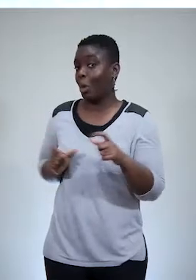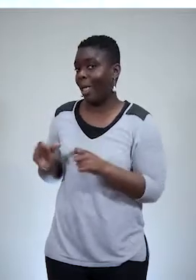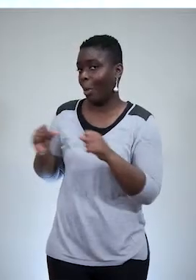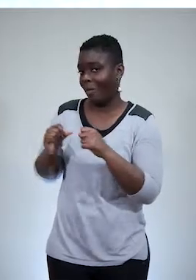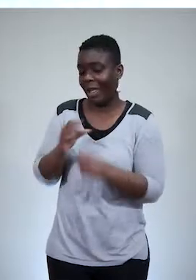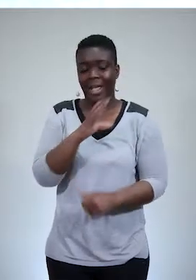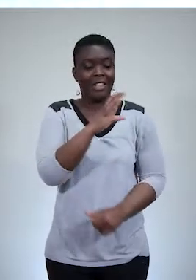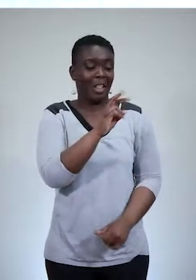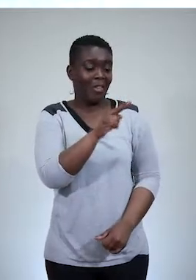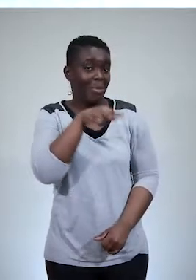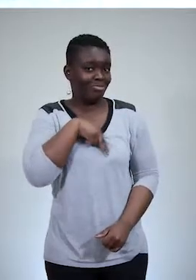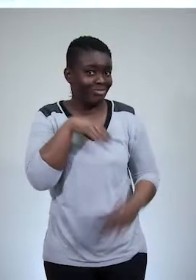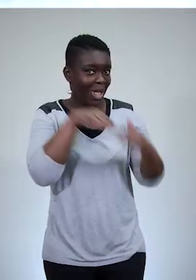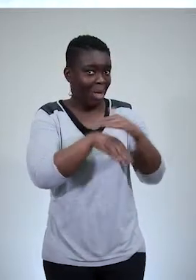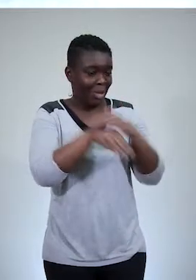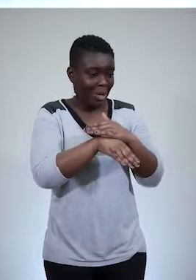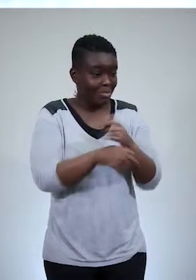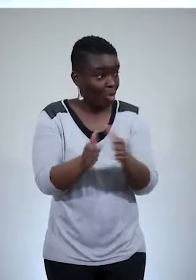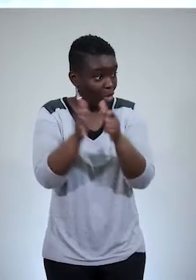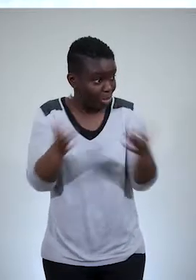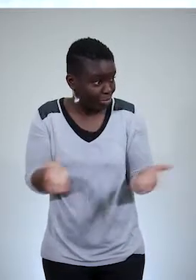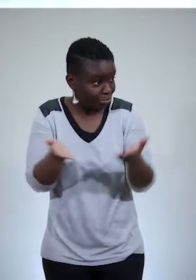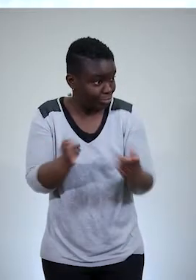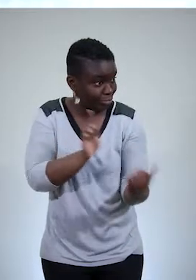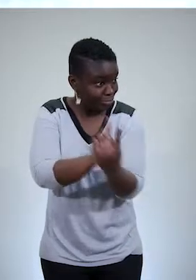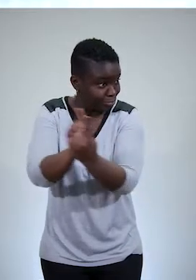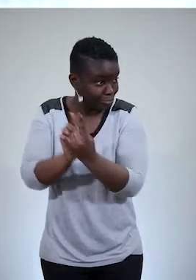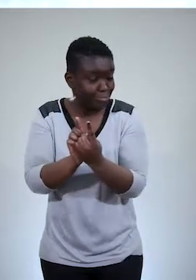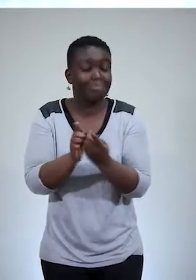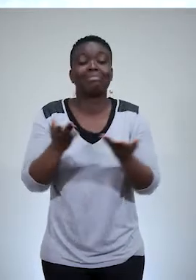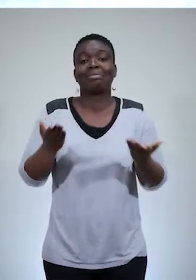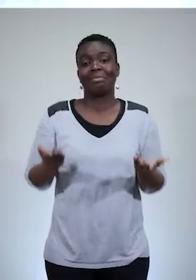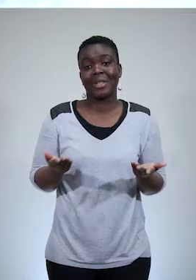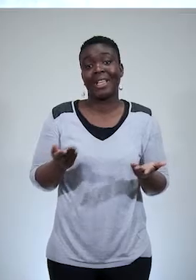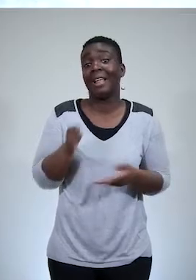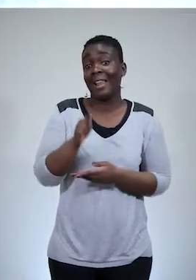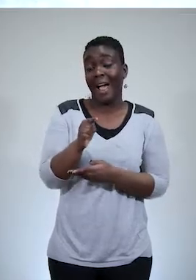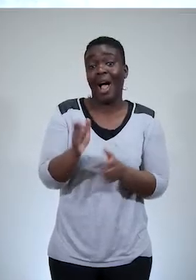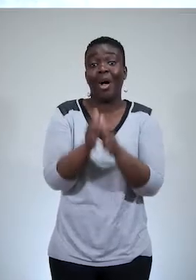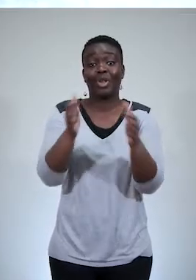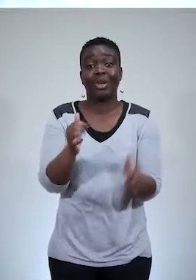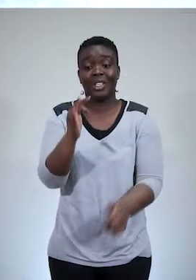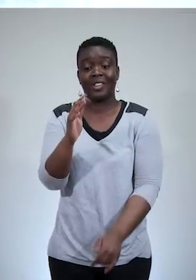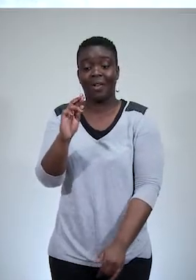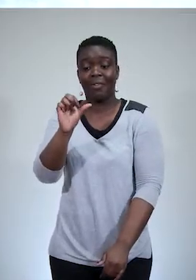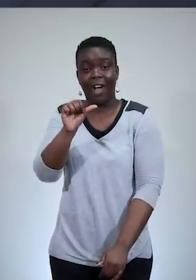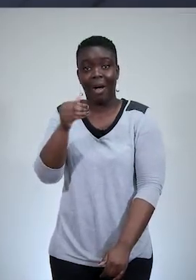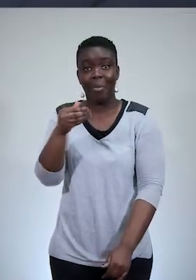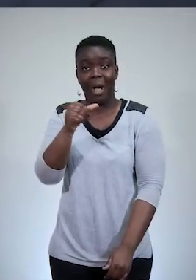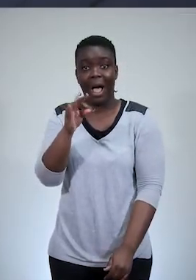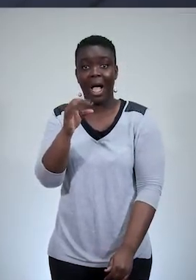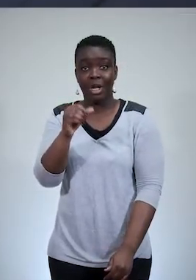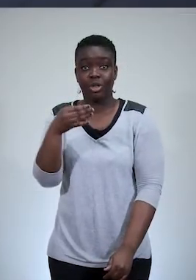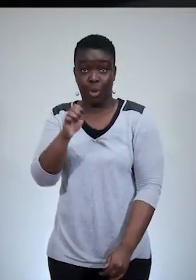cette école ou dans ces universités. Après GESIA, j'ai fait une licence pro chef de projet handicap et emploi au CNAM.